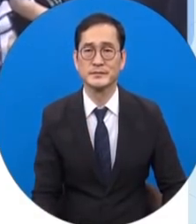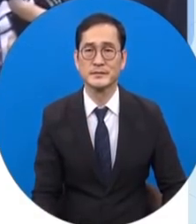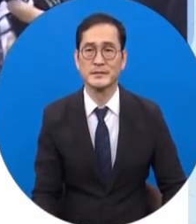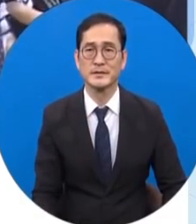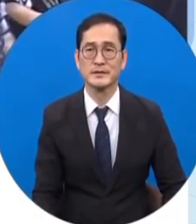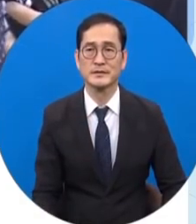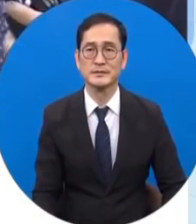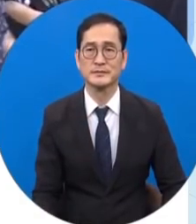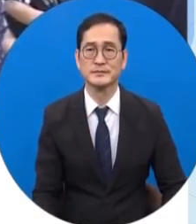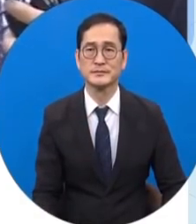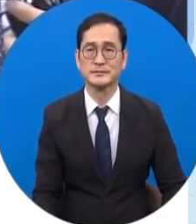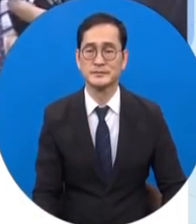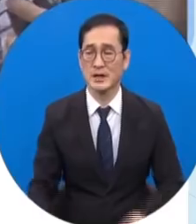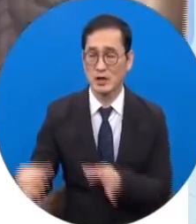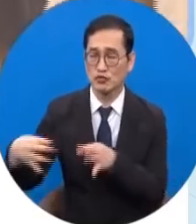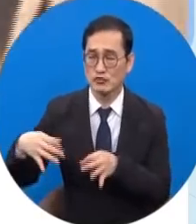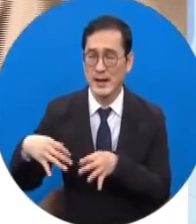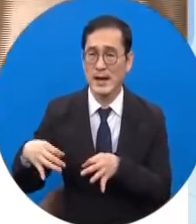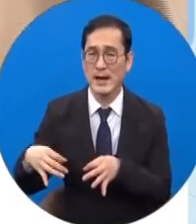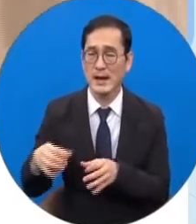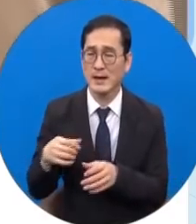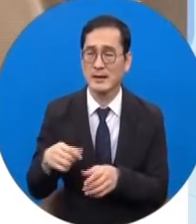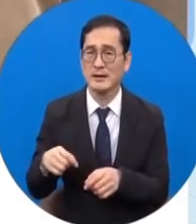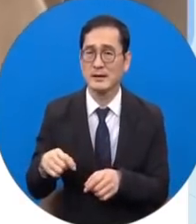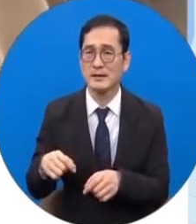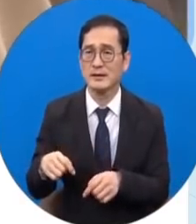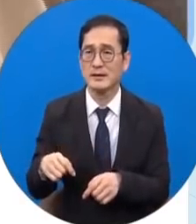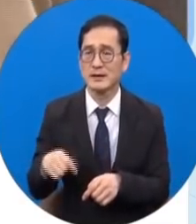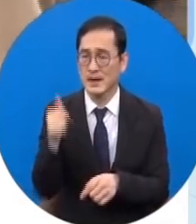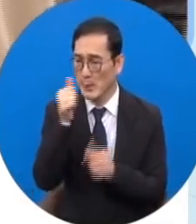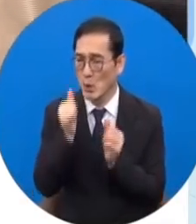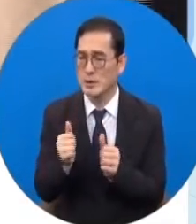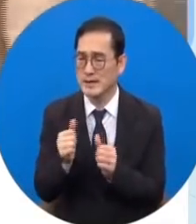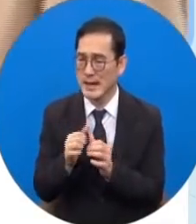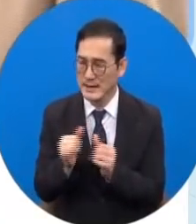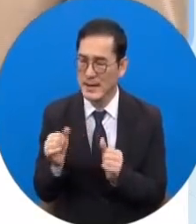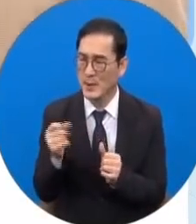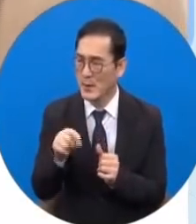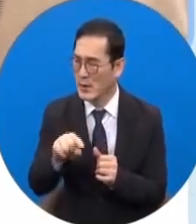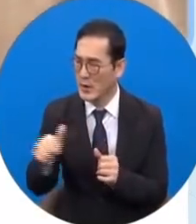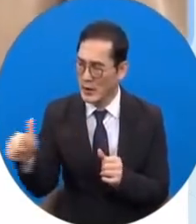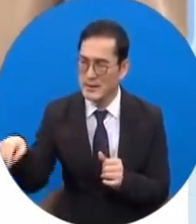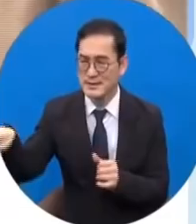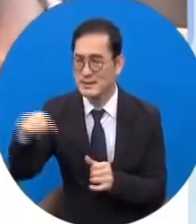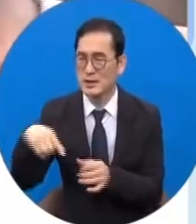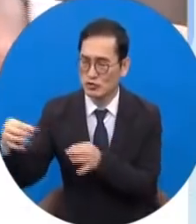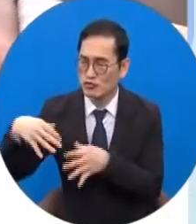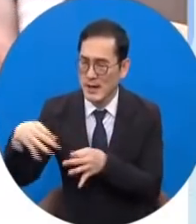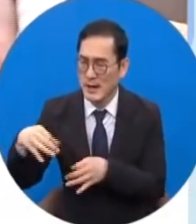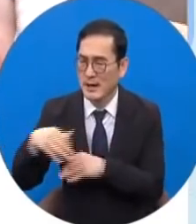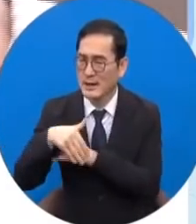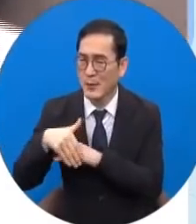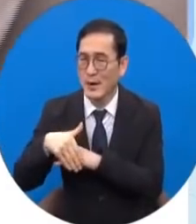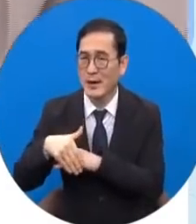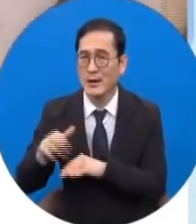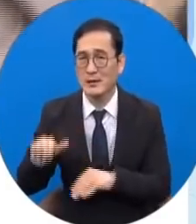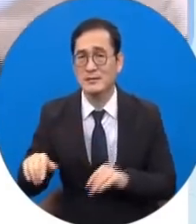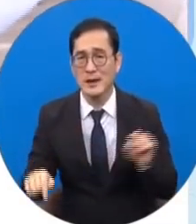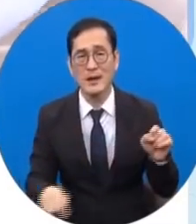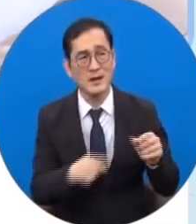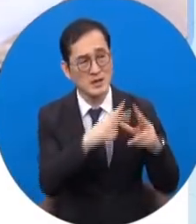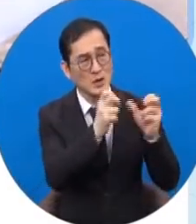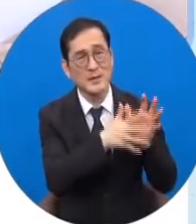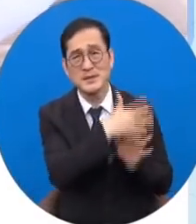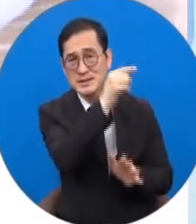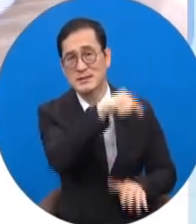그래서 투자금을 마련하려고 계획을 했는데 먼저 선이 입금으로 3천 700억 가져가고 뭐 터널 들어라 뭐 해라 이렇게 자꾸